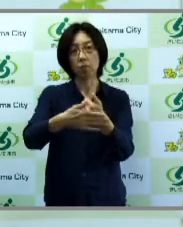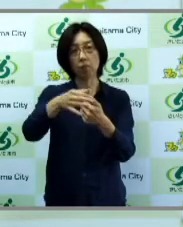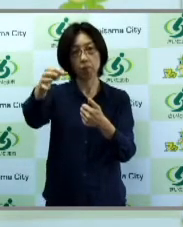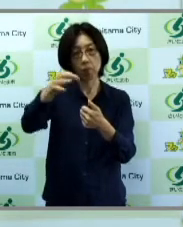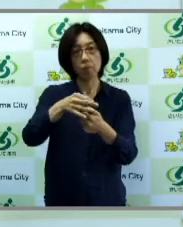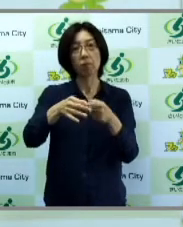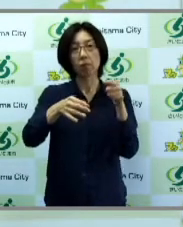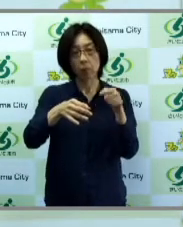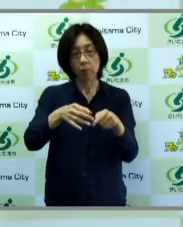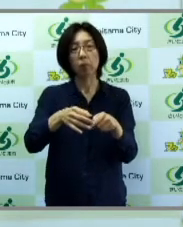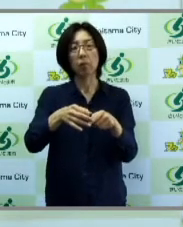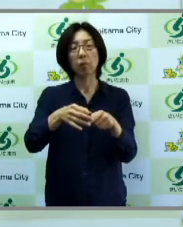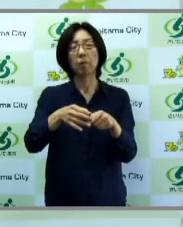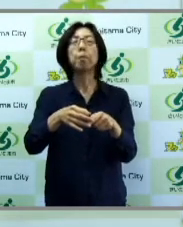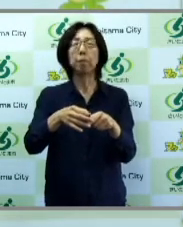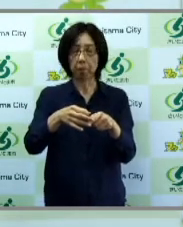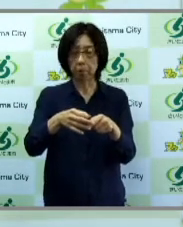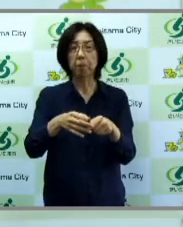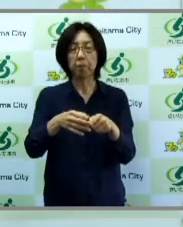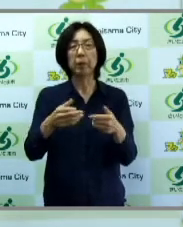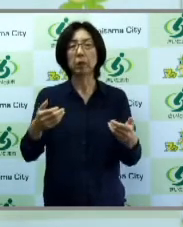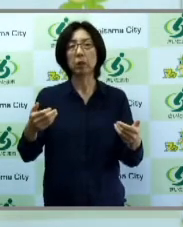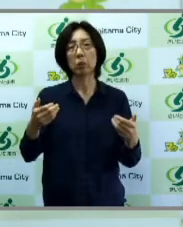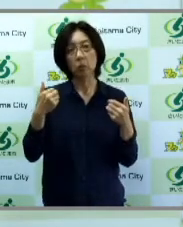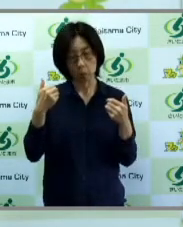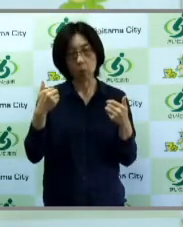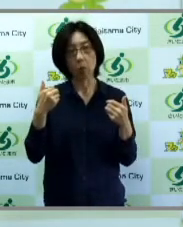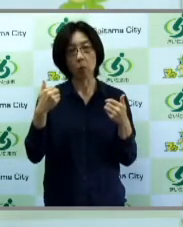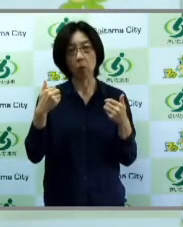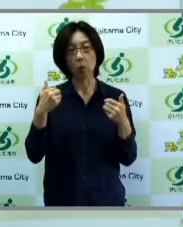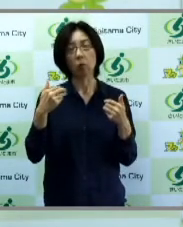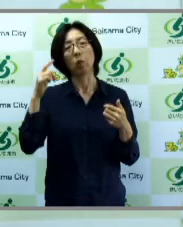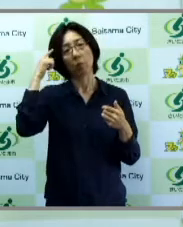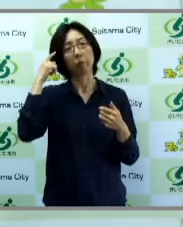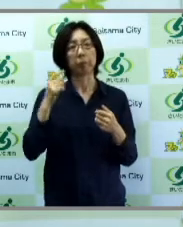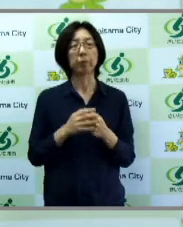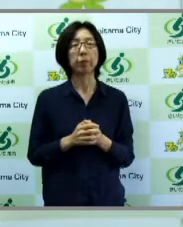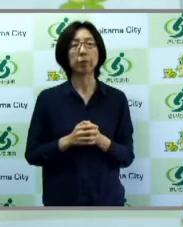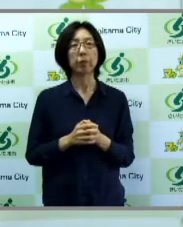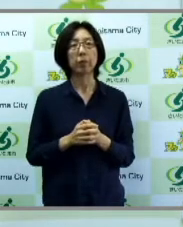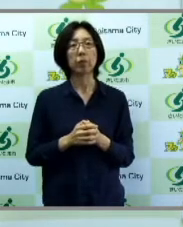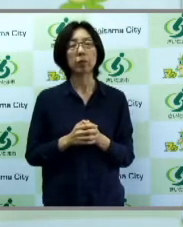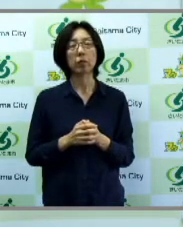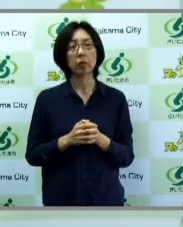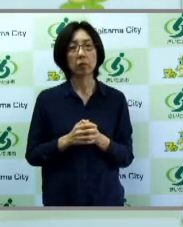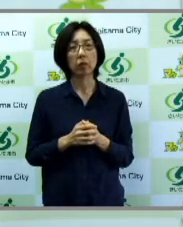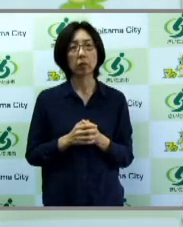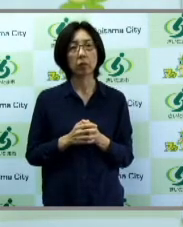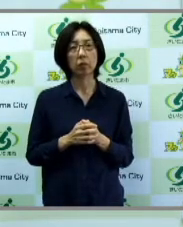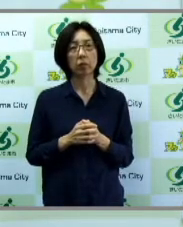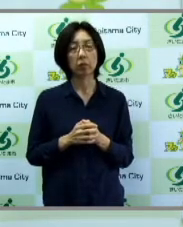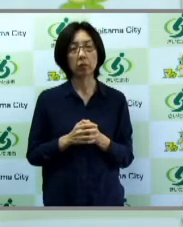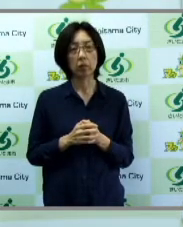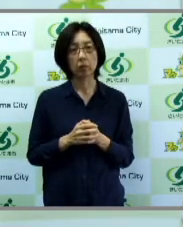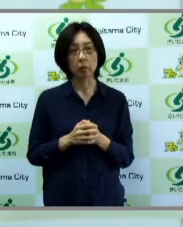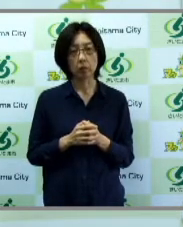が、今回、通常、8月1日に予定されたものより少し前倒しで、実施を